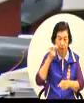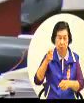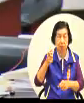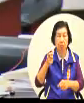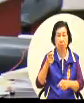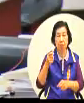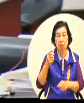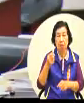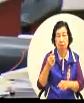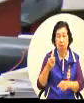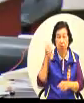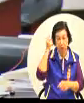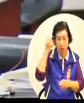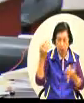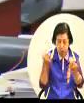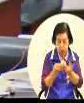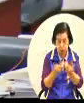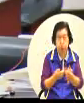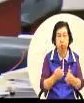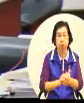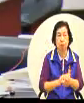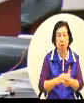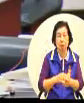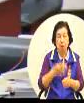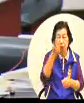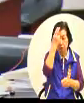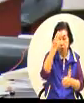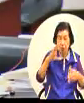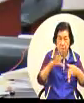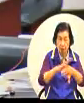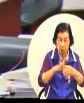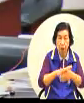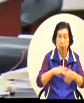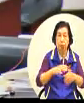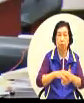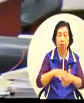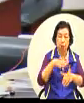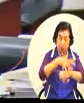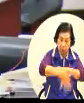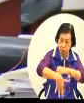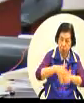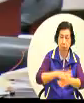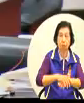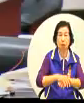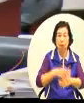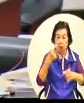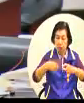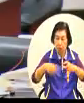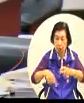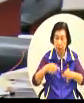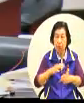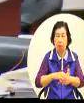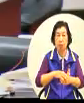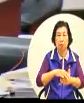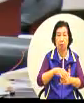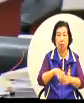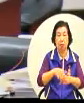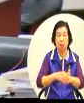增温水库夜溢引水案。我要问水利局的局